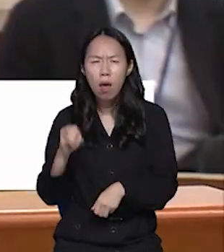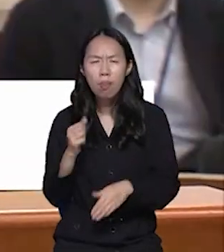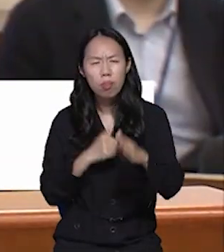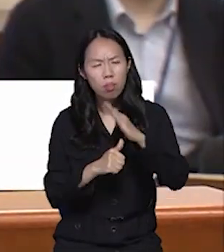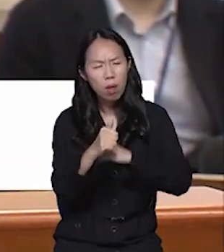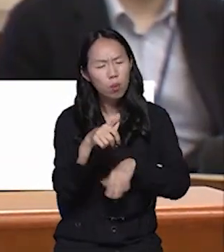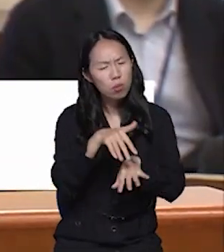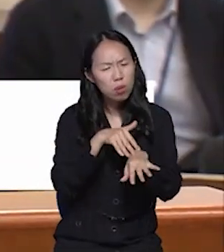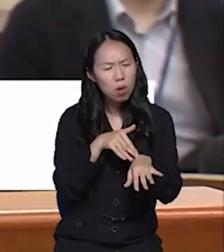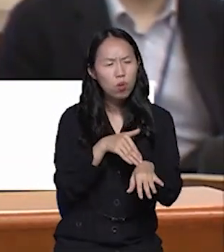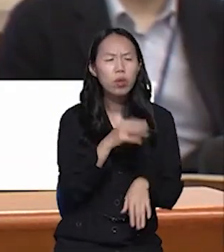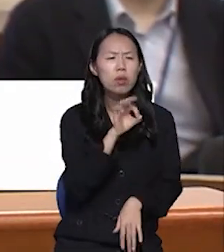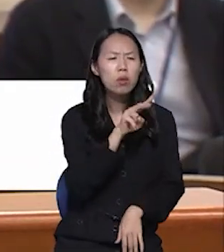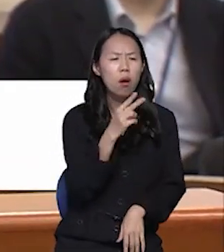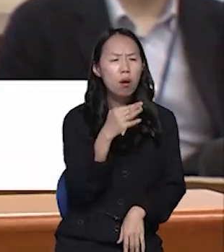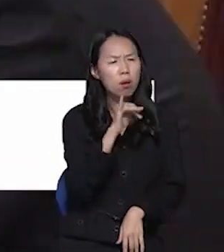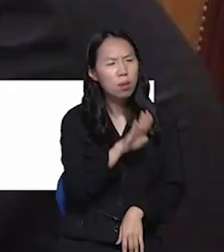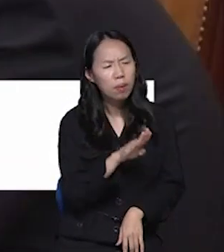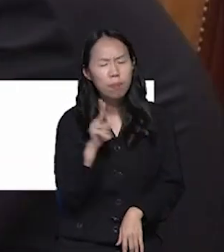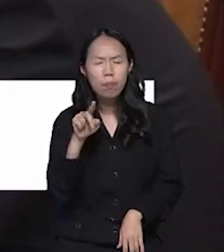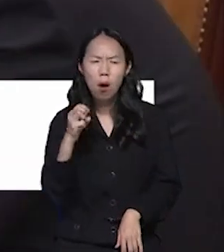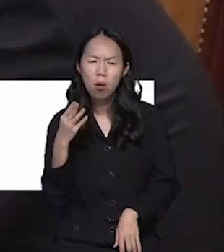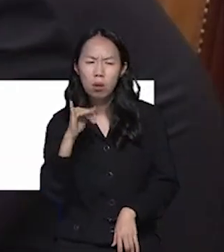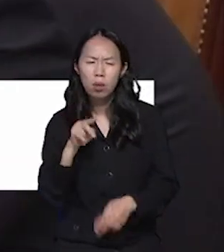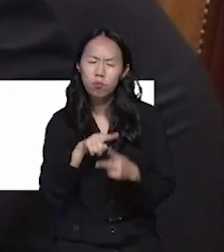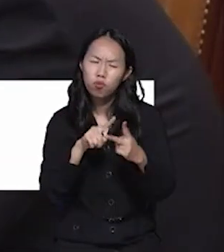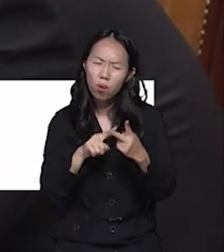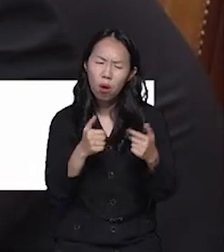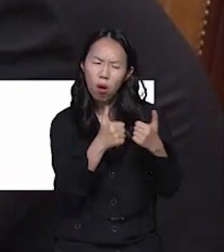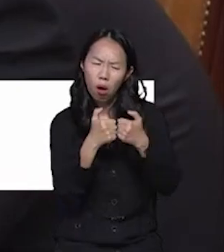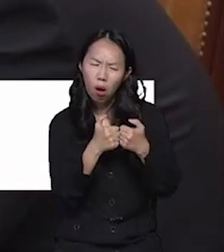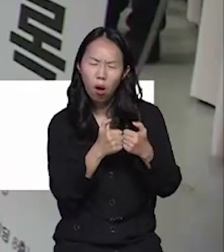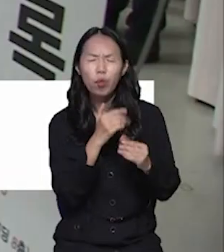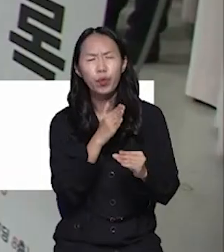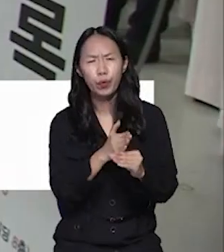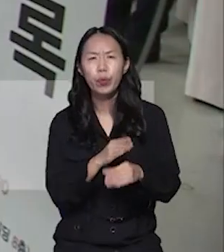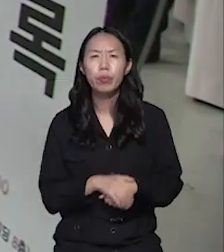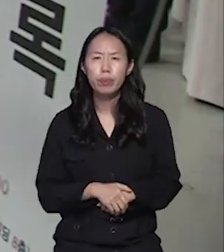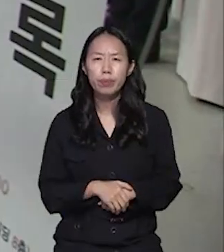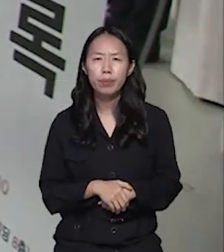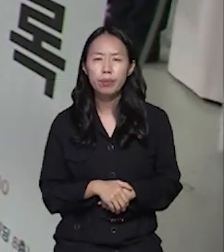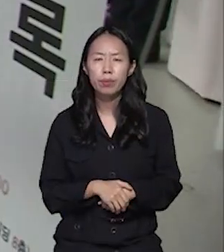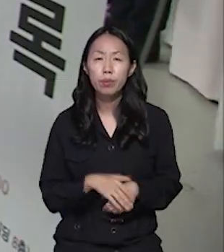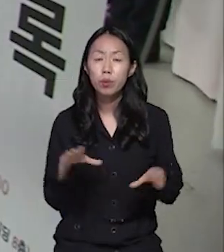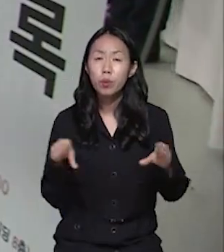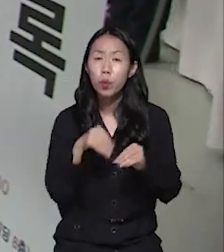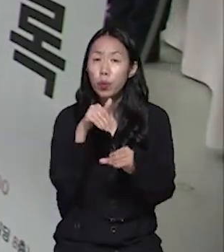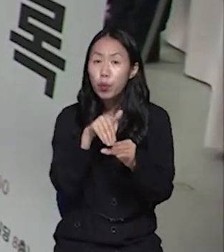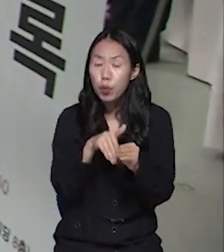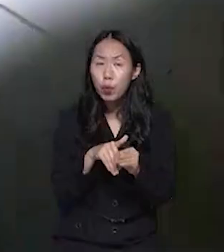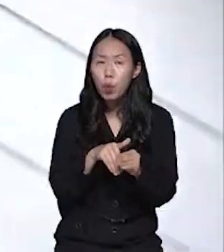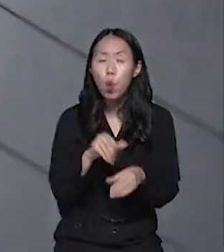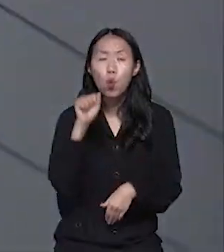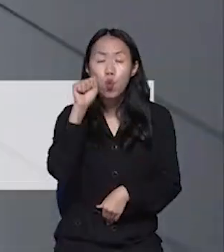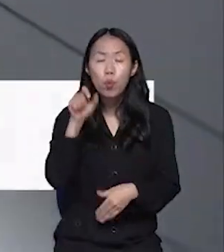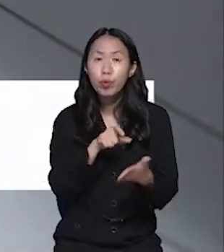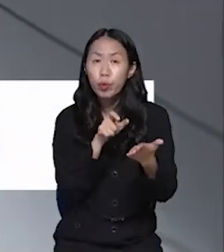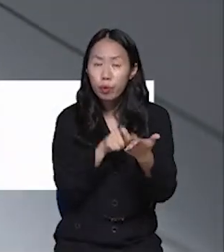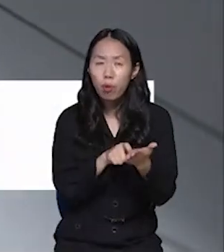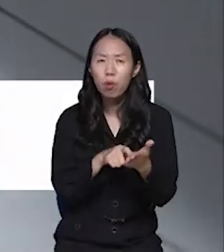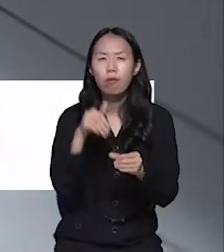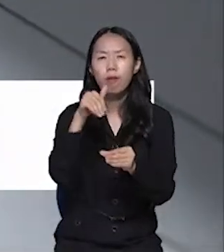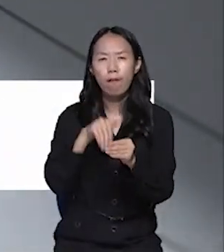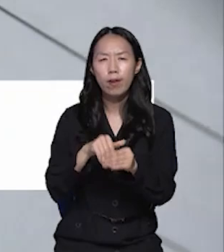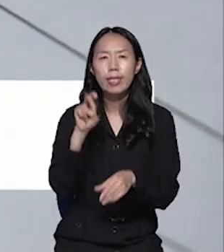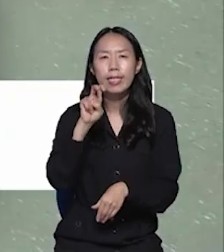연동과 립을 두고 국회가 논의를 이어가면서 변수로 남아 있습니다 총선 본 후보 등록일은 선거 20일